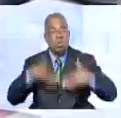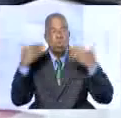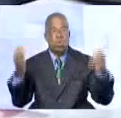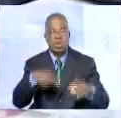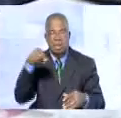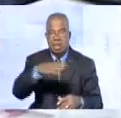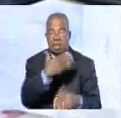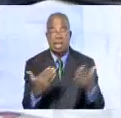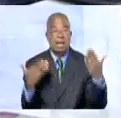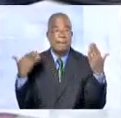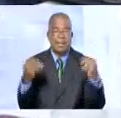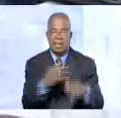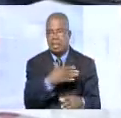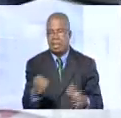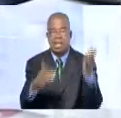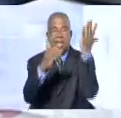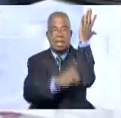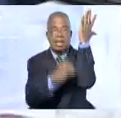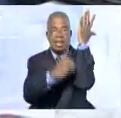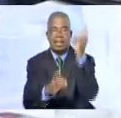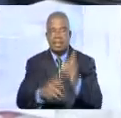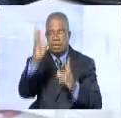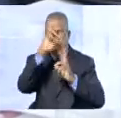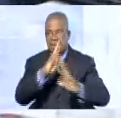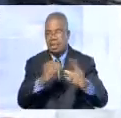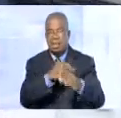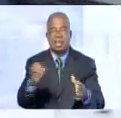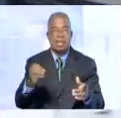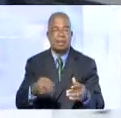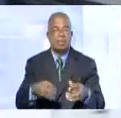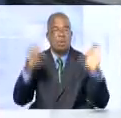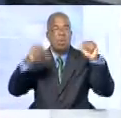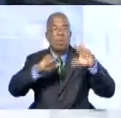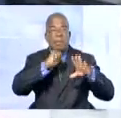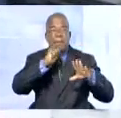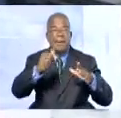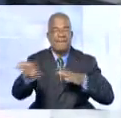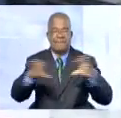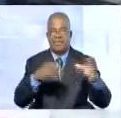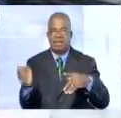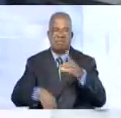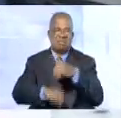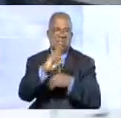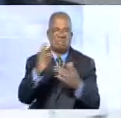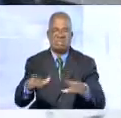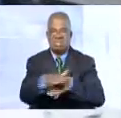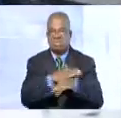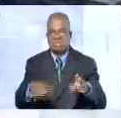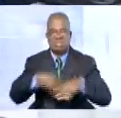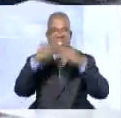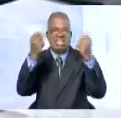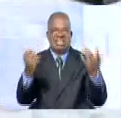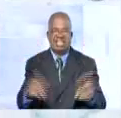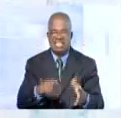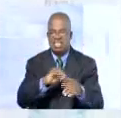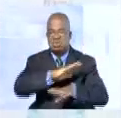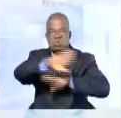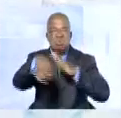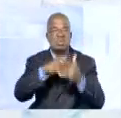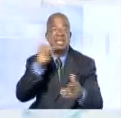les délais aient été respectés, car il était impossible de pratiquer du football sur la pelouse de ce stade,